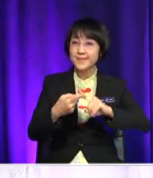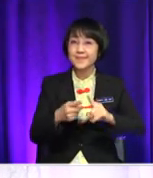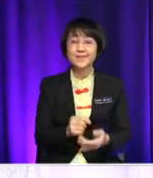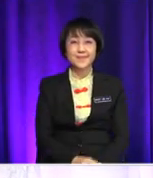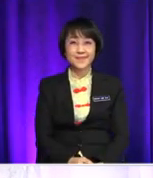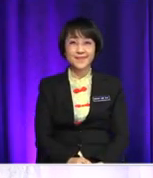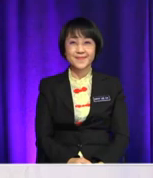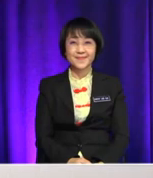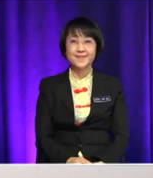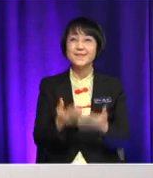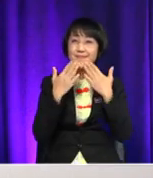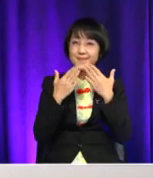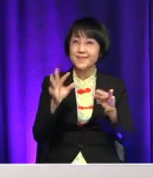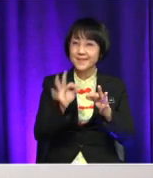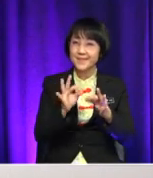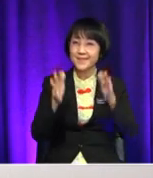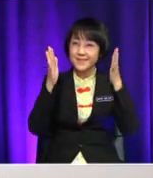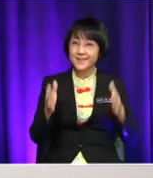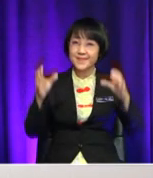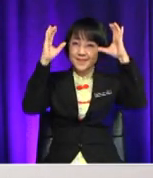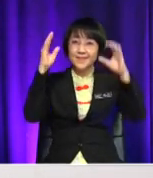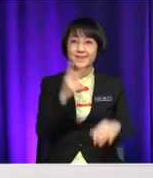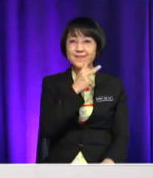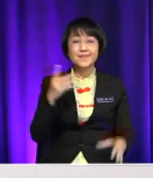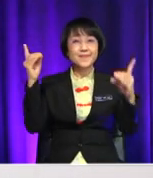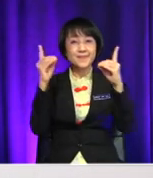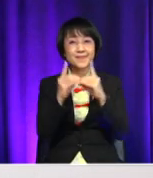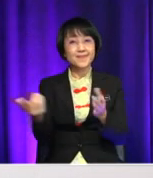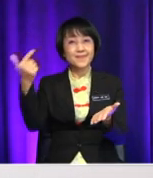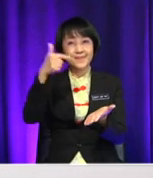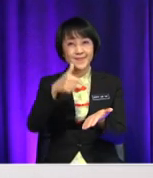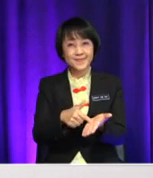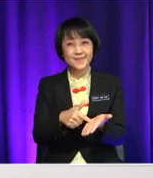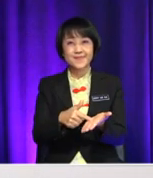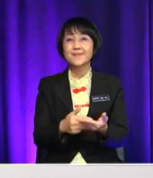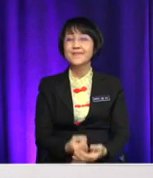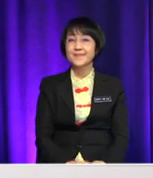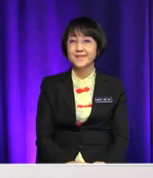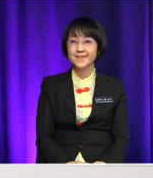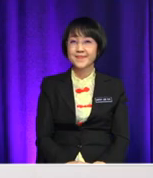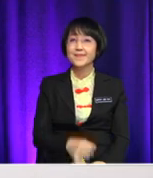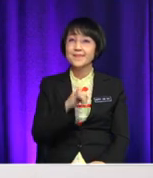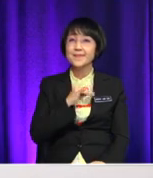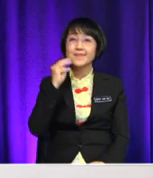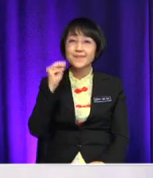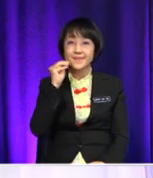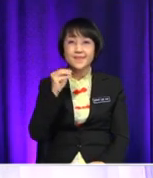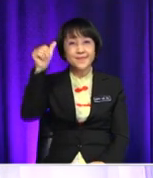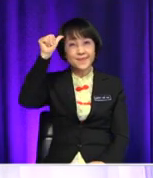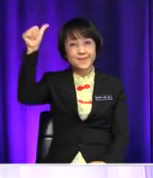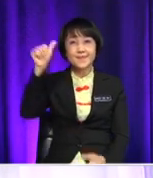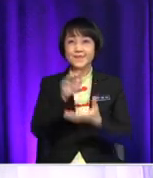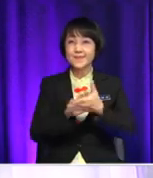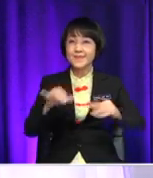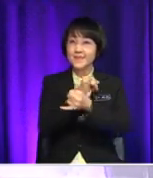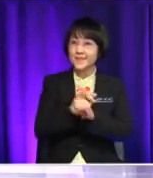juga kepada kita jumpa lagi teruskan menonton mendengar atas dididik tv-tvm saya Samira Nazir Assalamualaikum dan